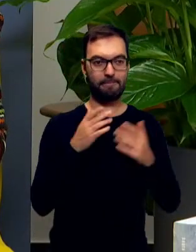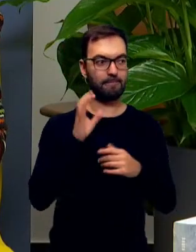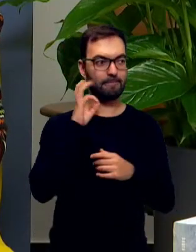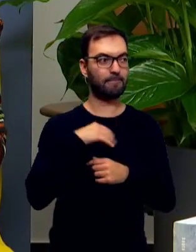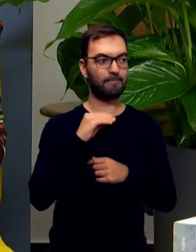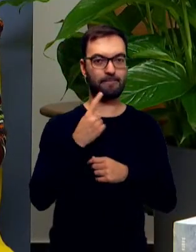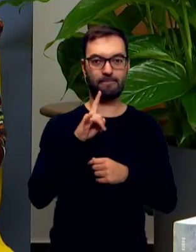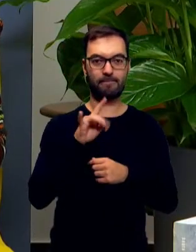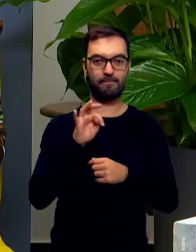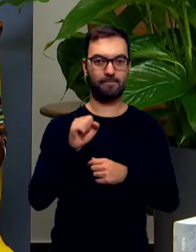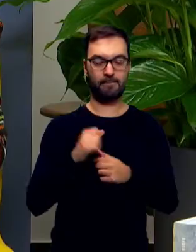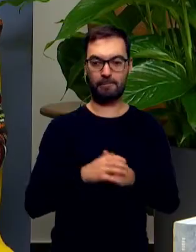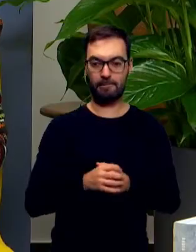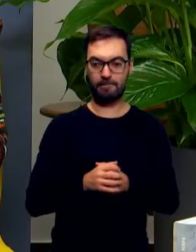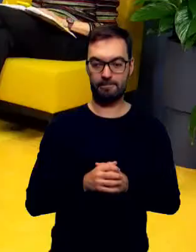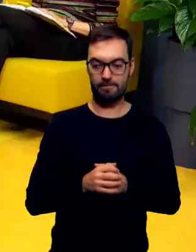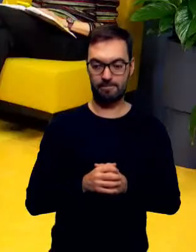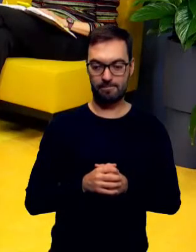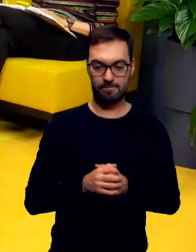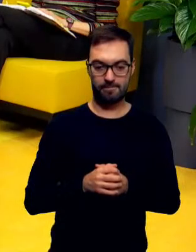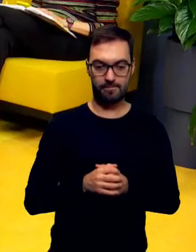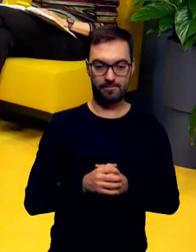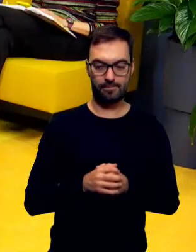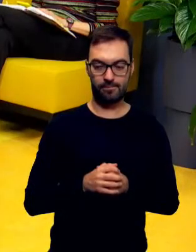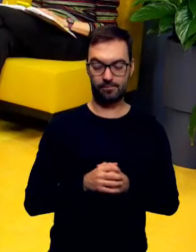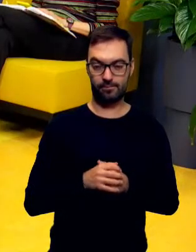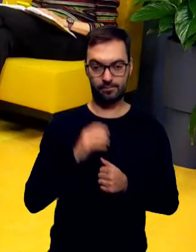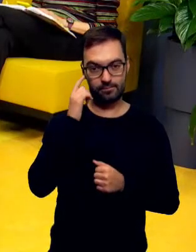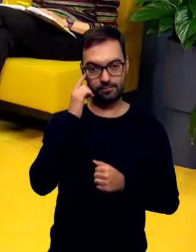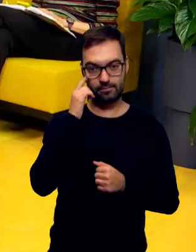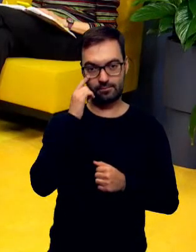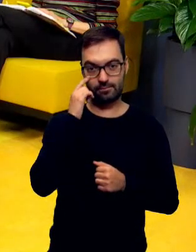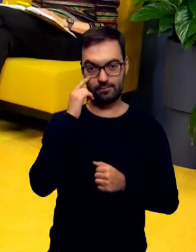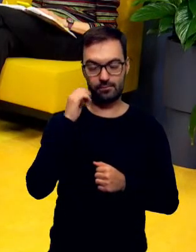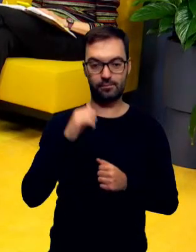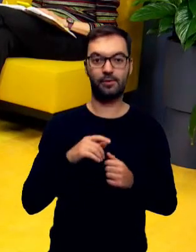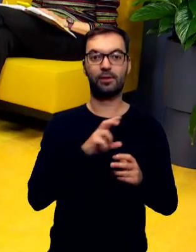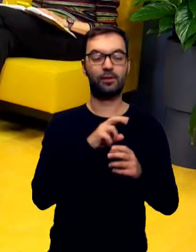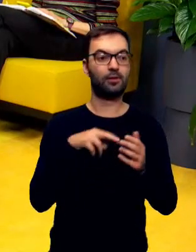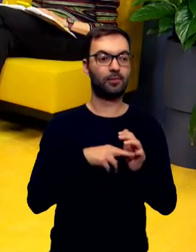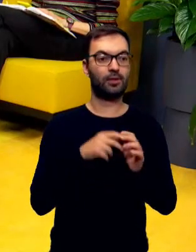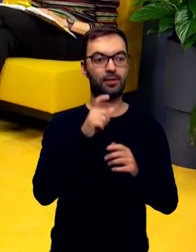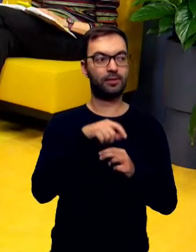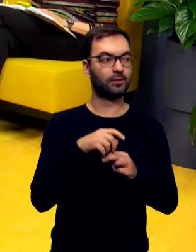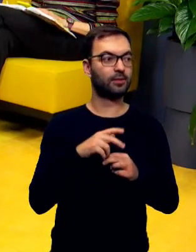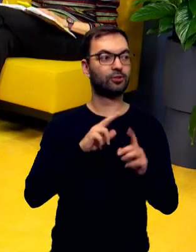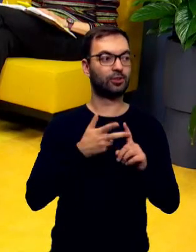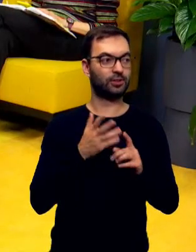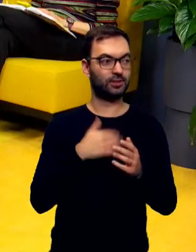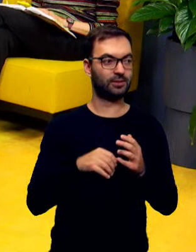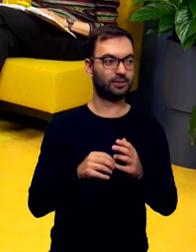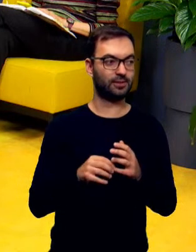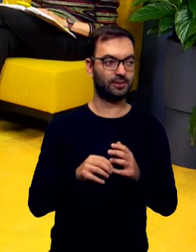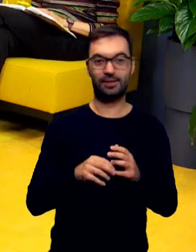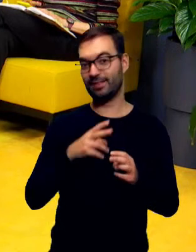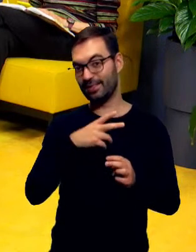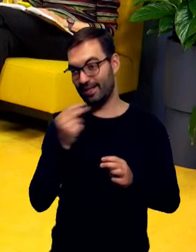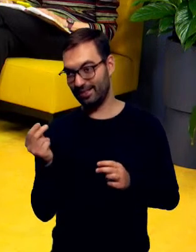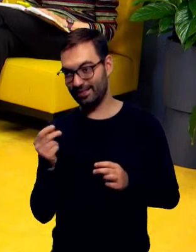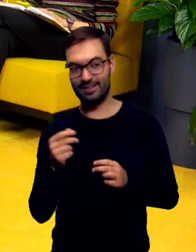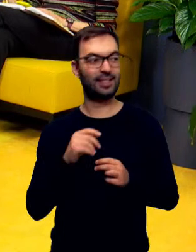Pani Edyta. Czytanie. Do Pani Beaty, czy planuje Pani napisać trzeci tom?